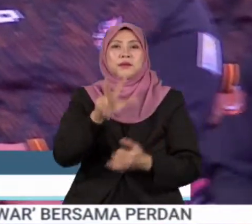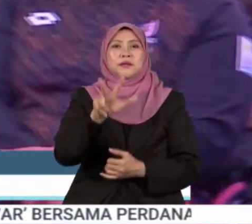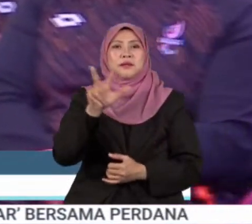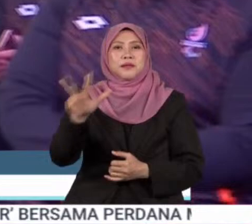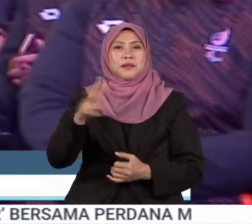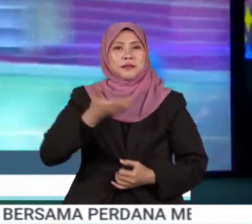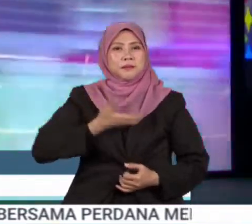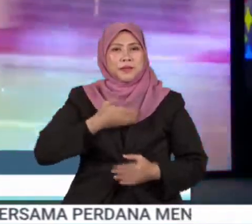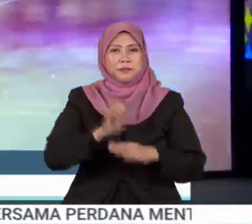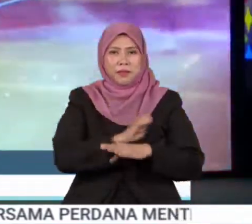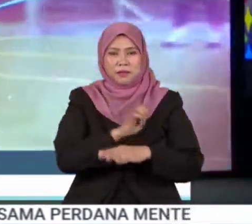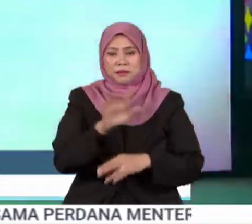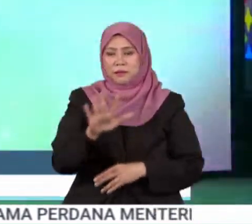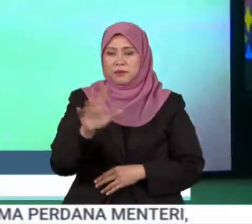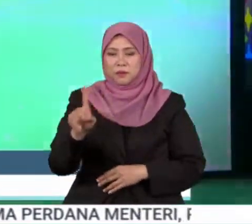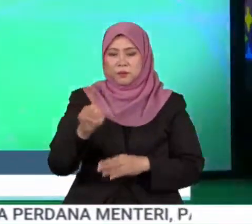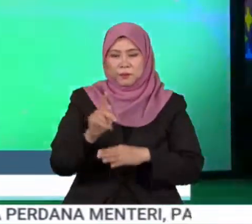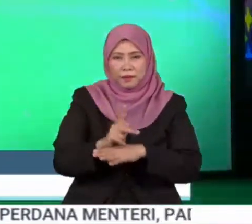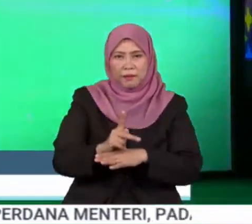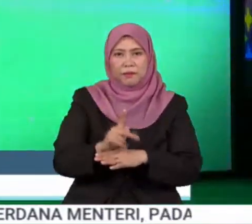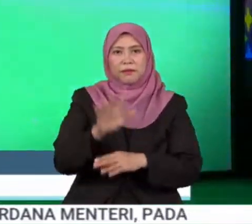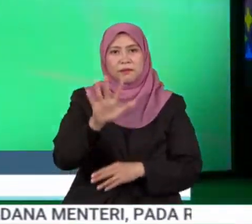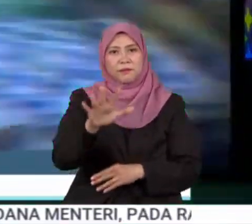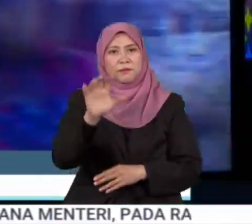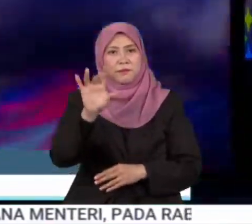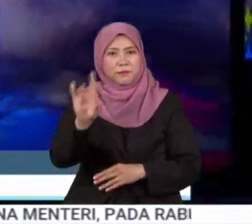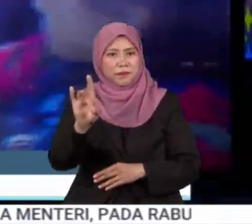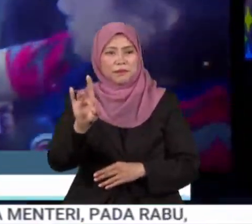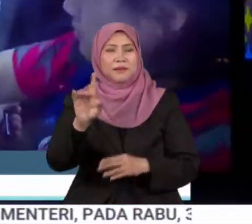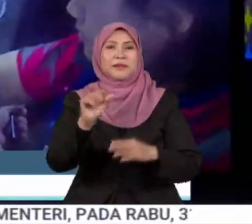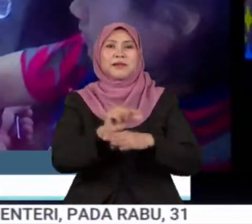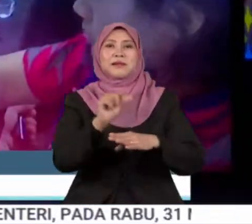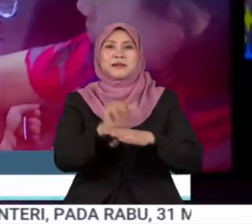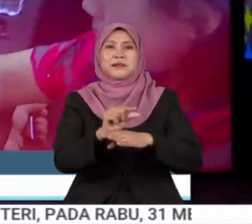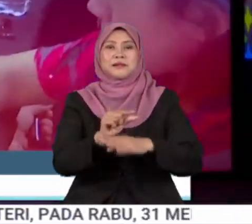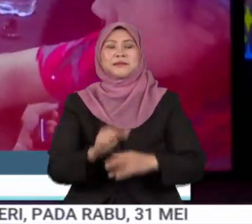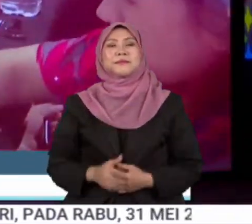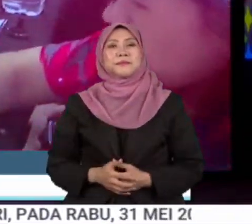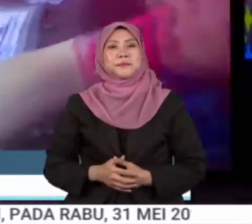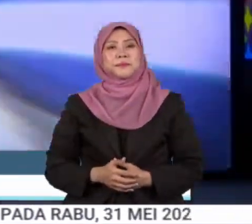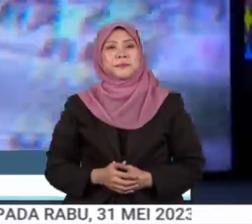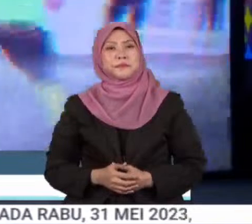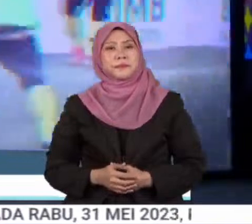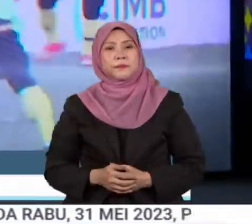33 pingat emas, 51 perak dan 58 gangsa.